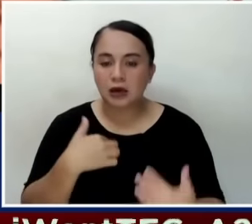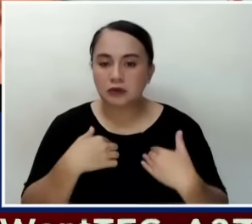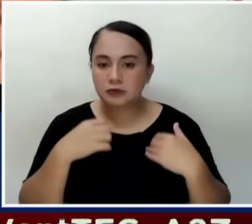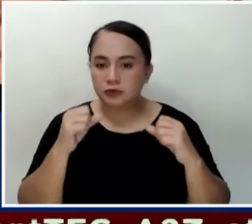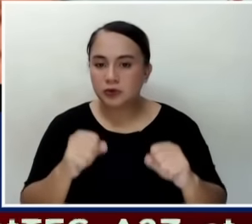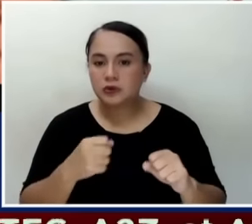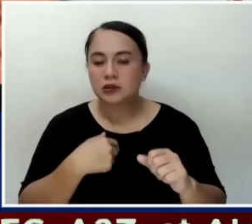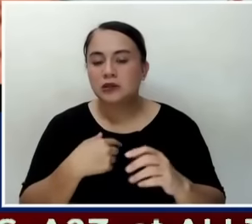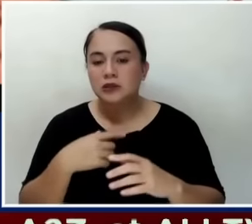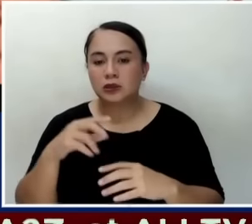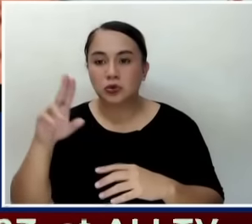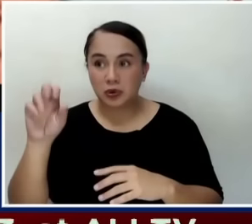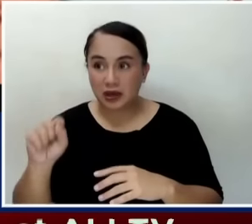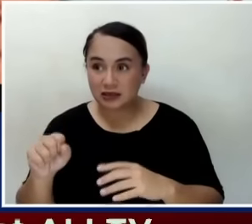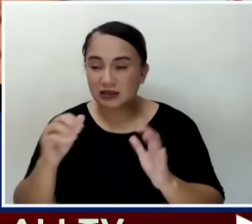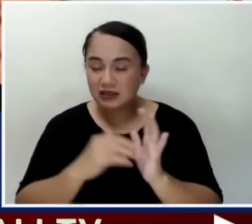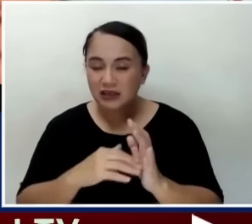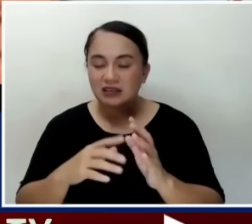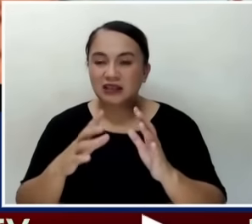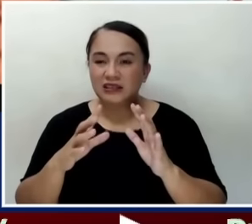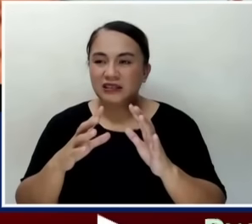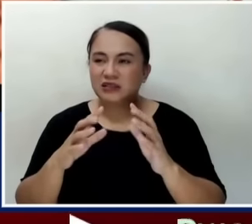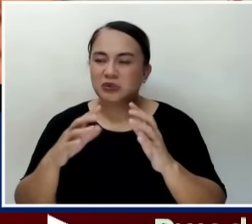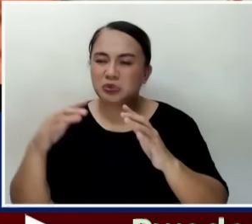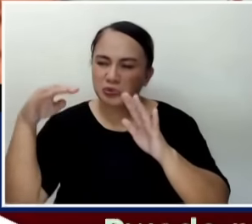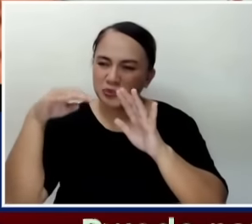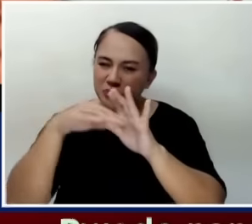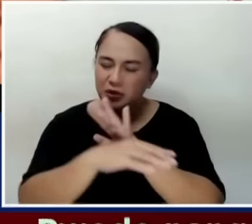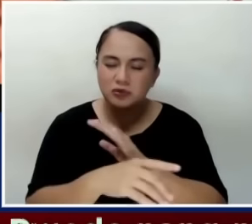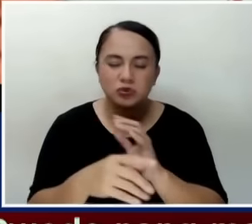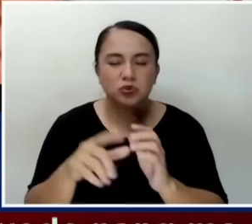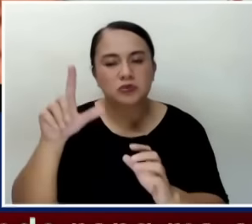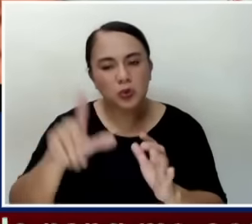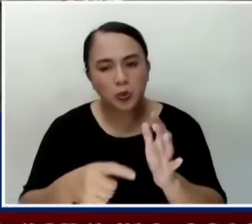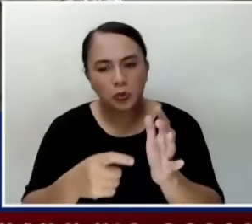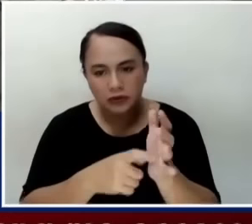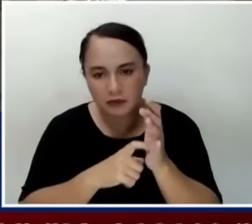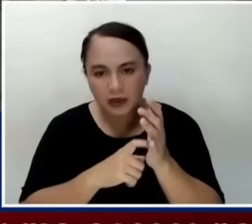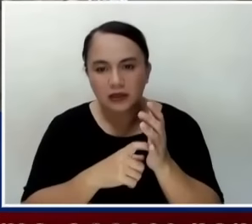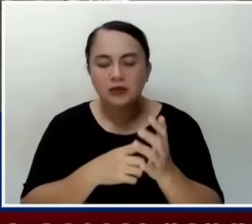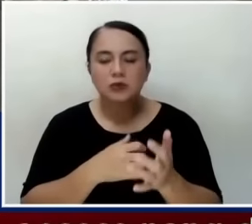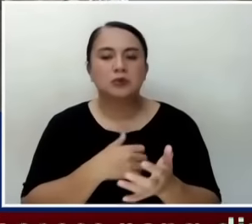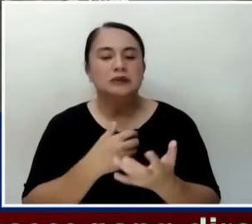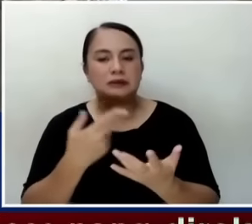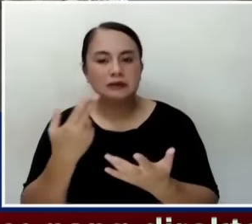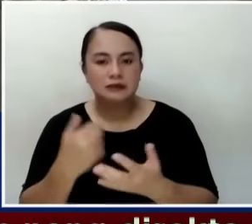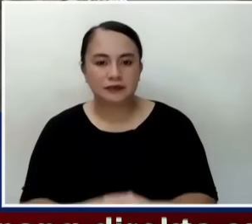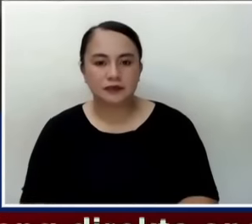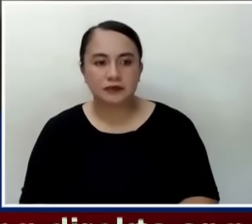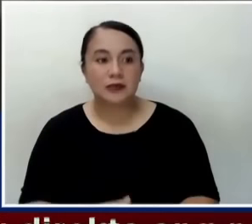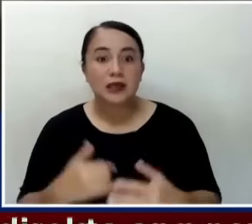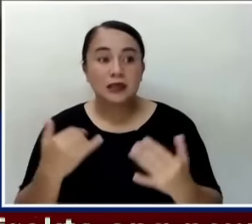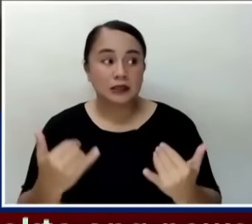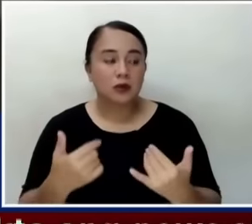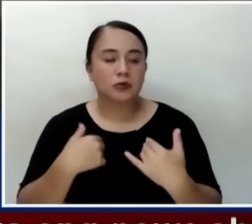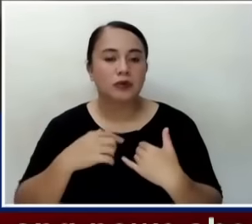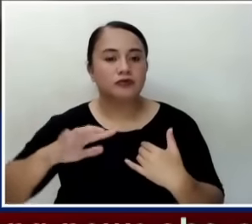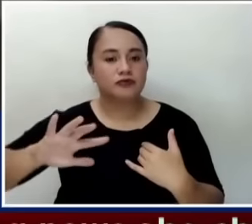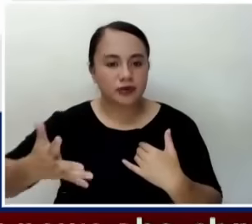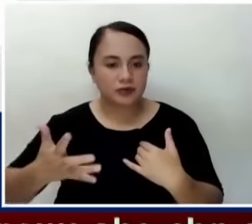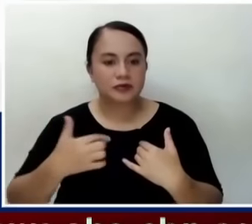US. So pag sinabing mag-recession, hihina yung demand. So talagang nangibabo po yung emosyon. Ito na ay kalimang sunod na linggong